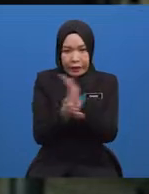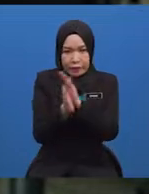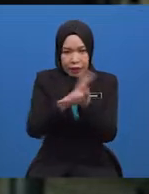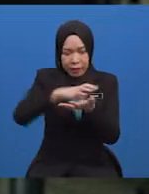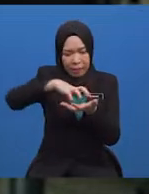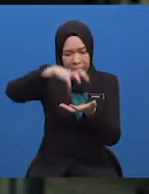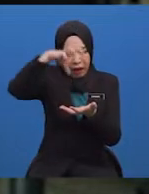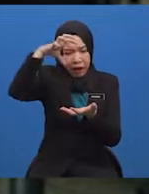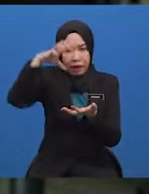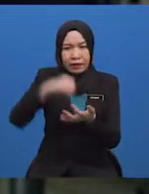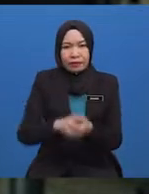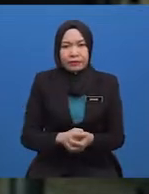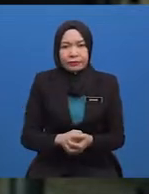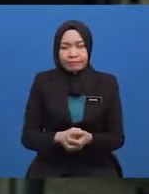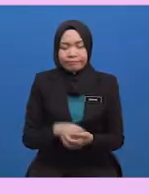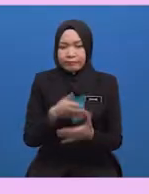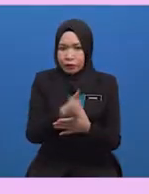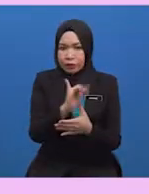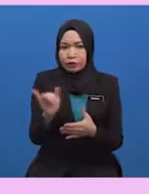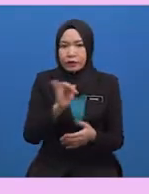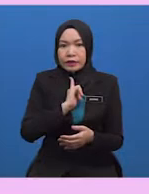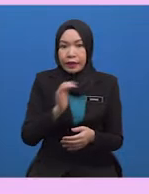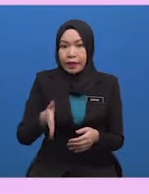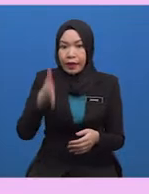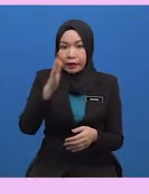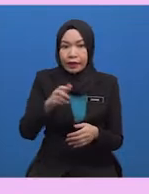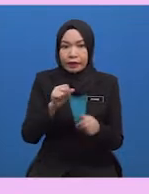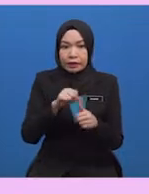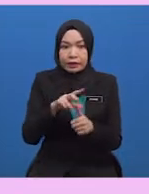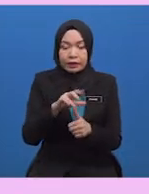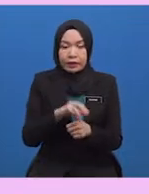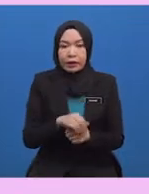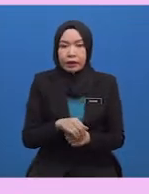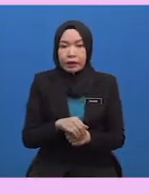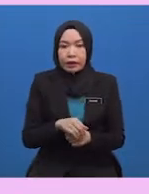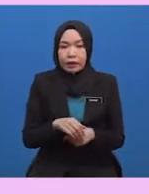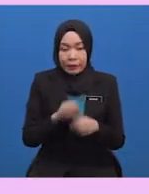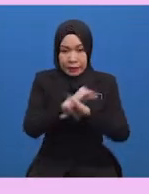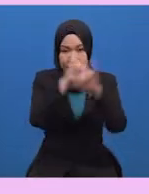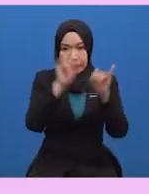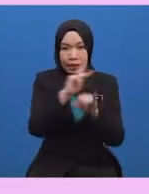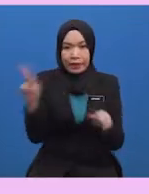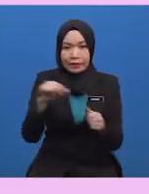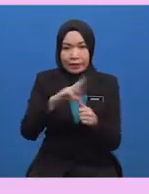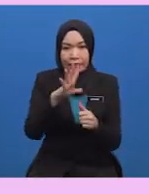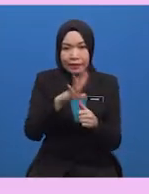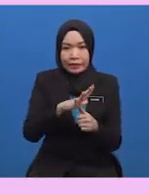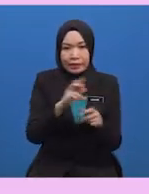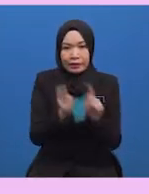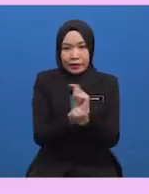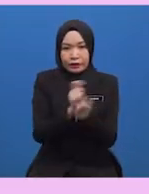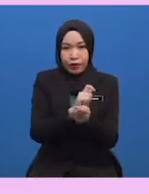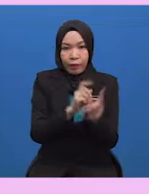Seterusnya, saya akan menjelaskan kesan transformasi desa terhadap alam sekitar